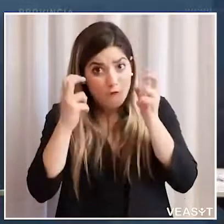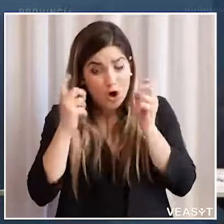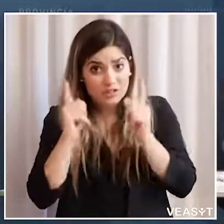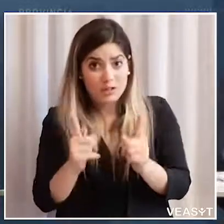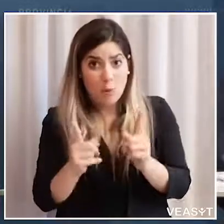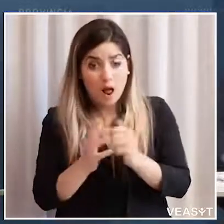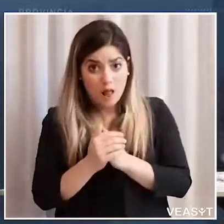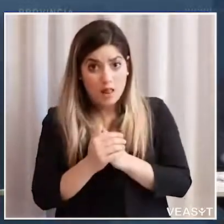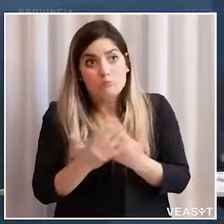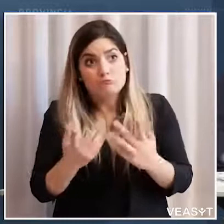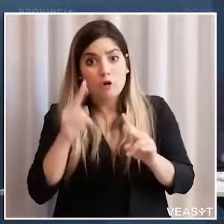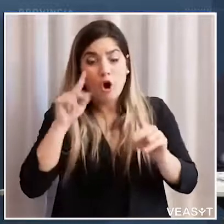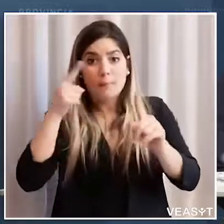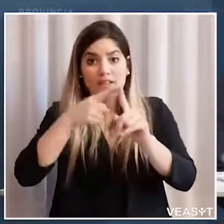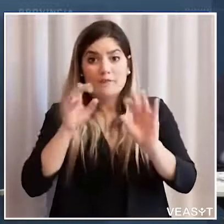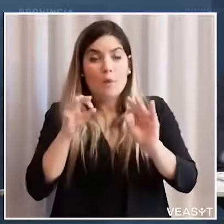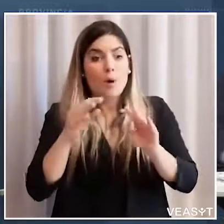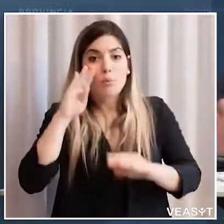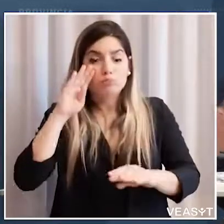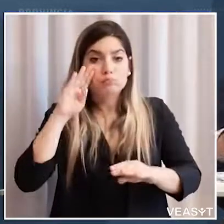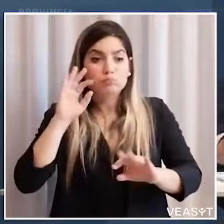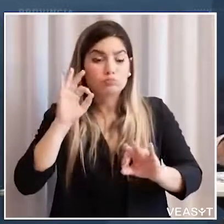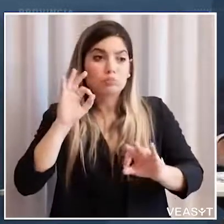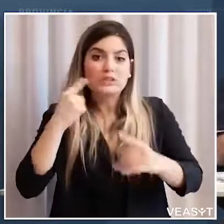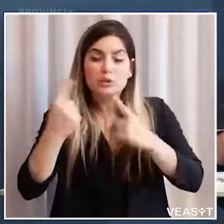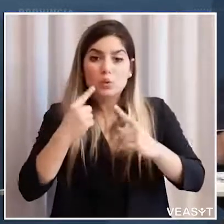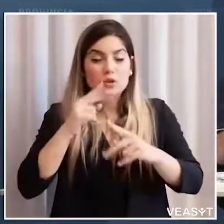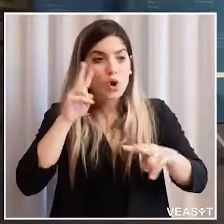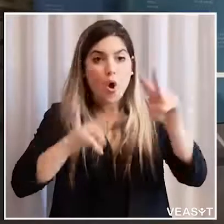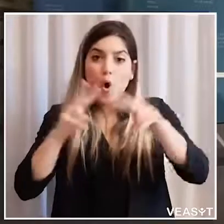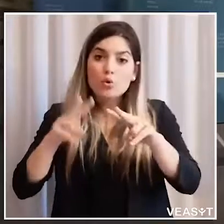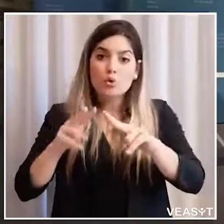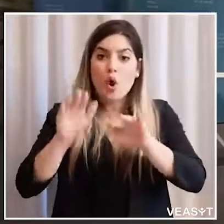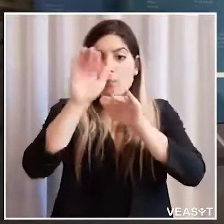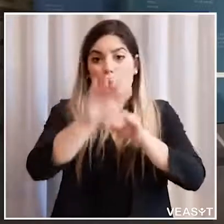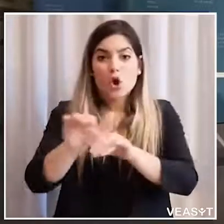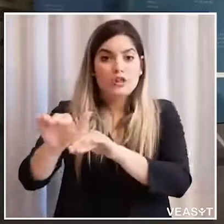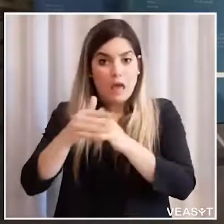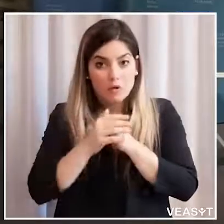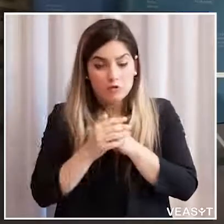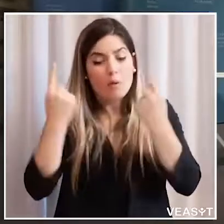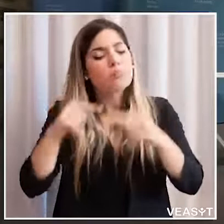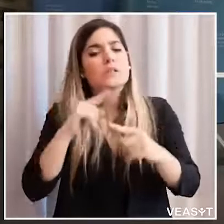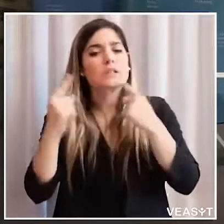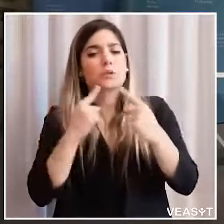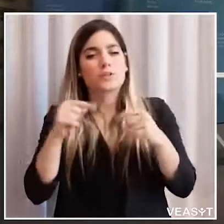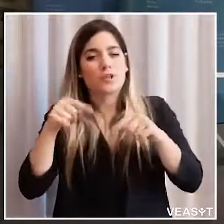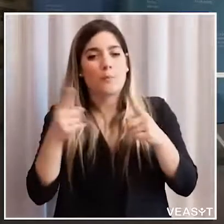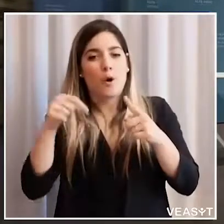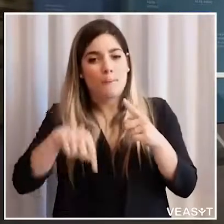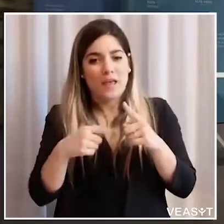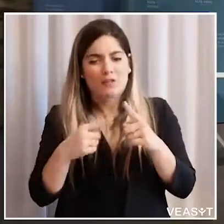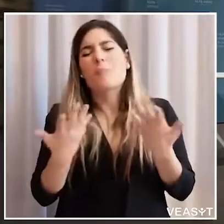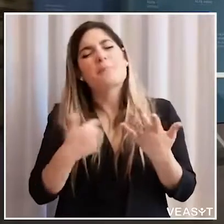sforzi niente tutelare e monitorare nella nostra situazione e questo è la situazione al momento ma